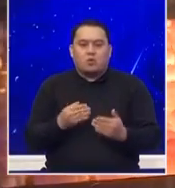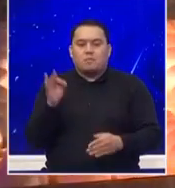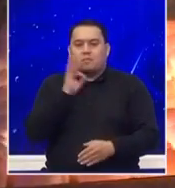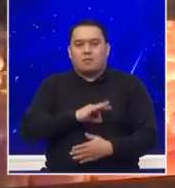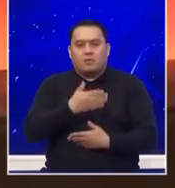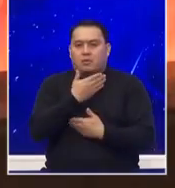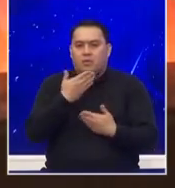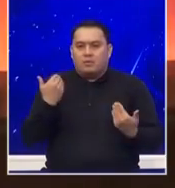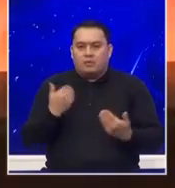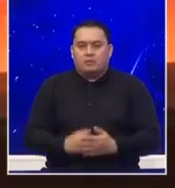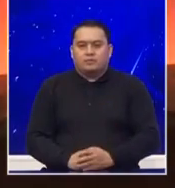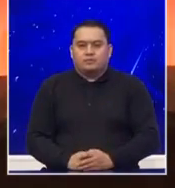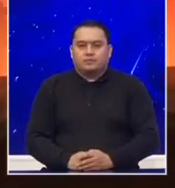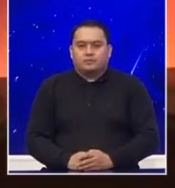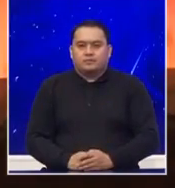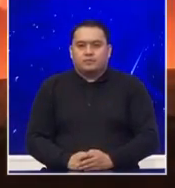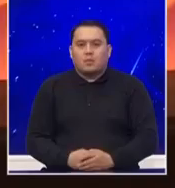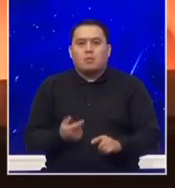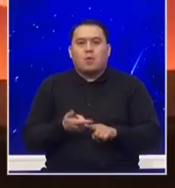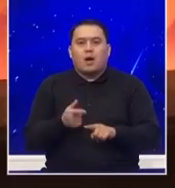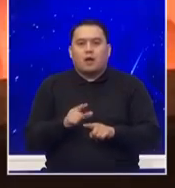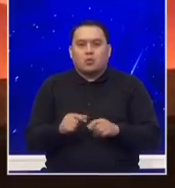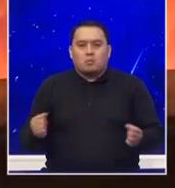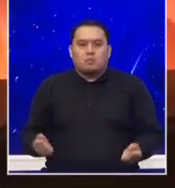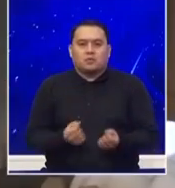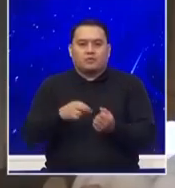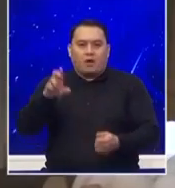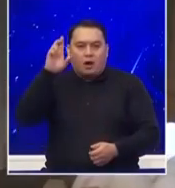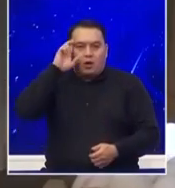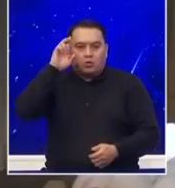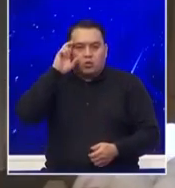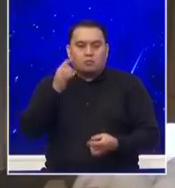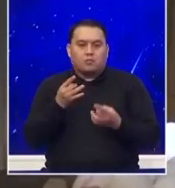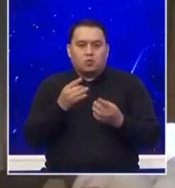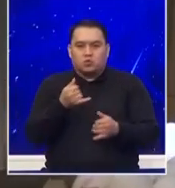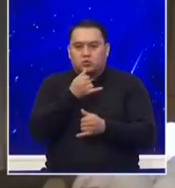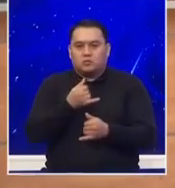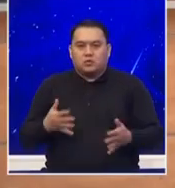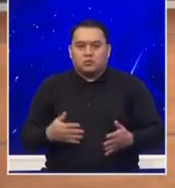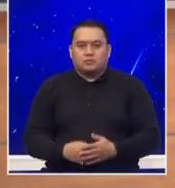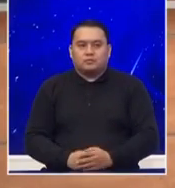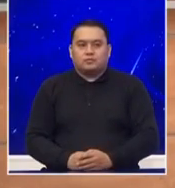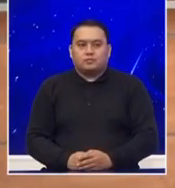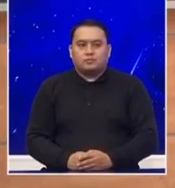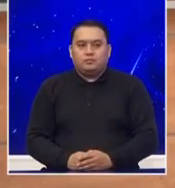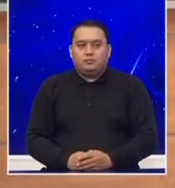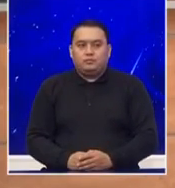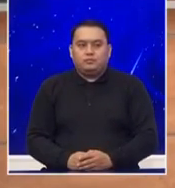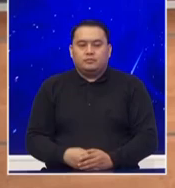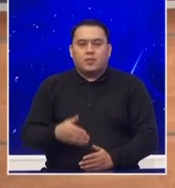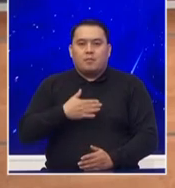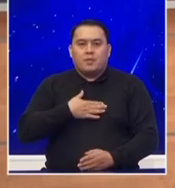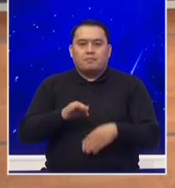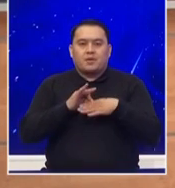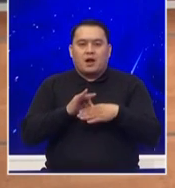нерентабельно, говорит директор птицефабрики. Поэтому без поддержки государства просто не обойтись. Мы проводили на